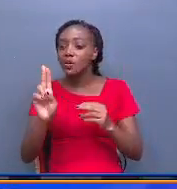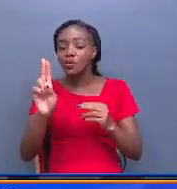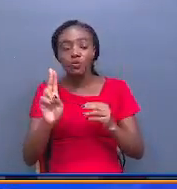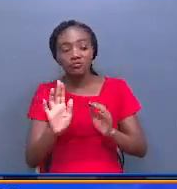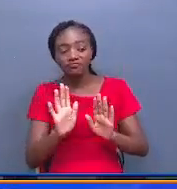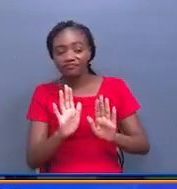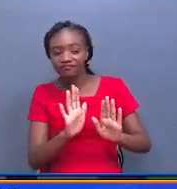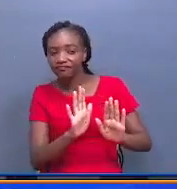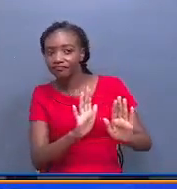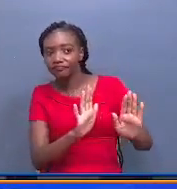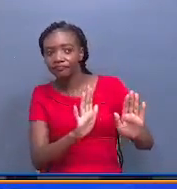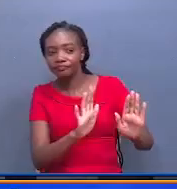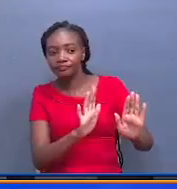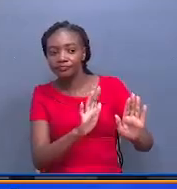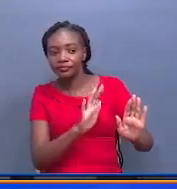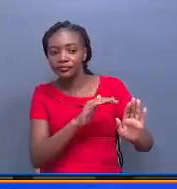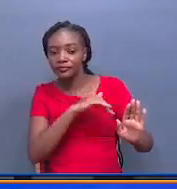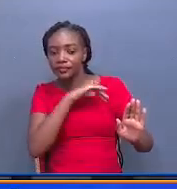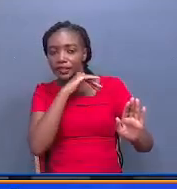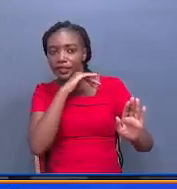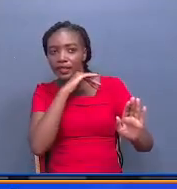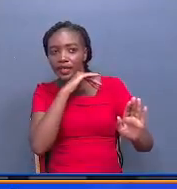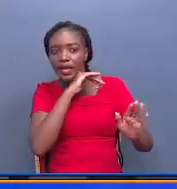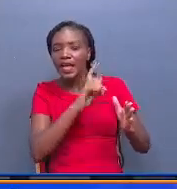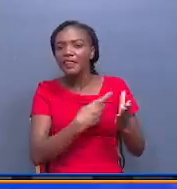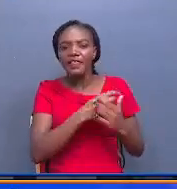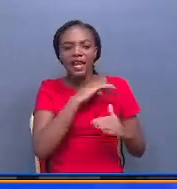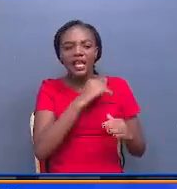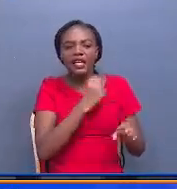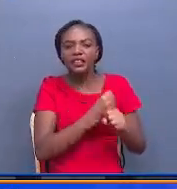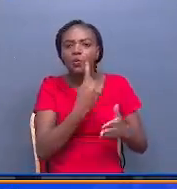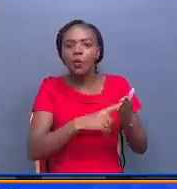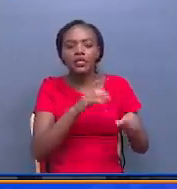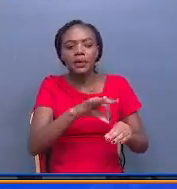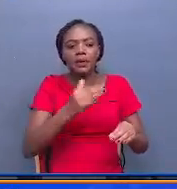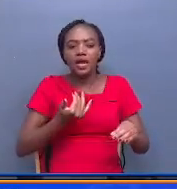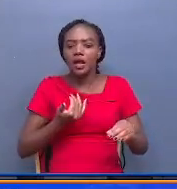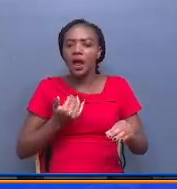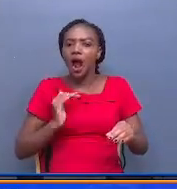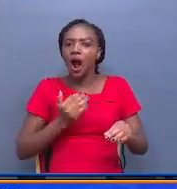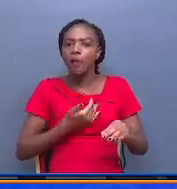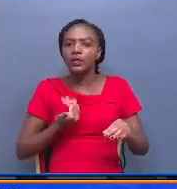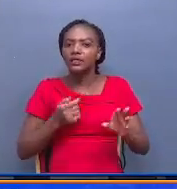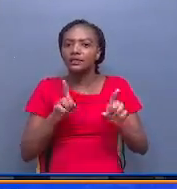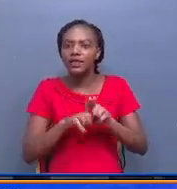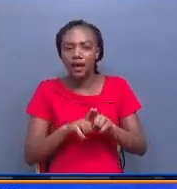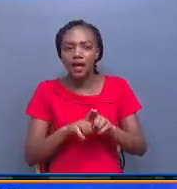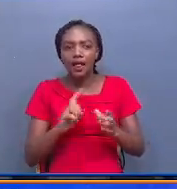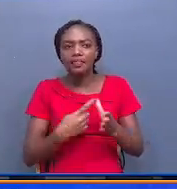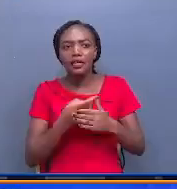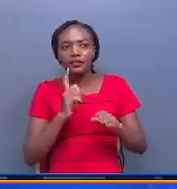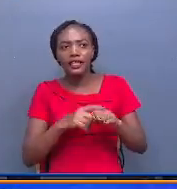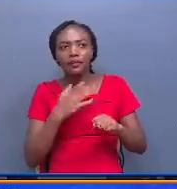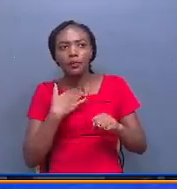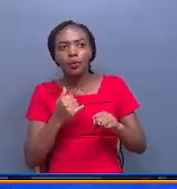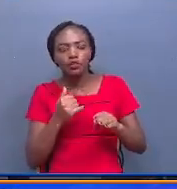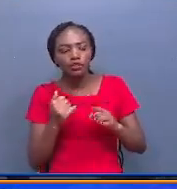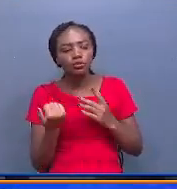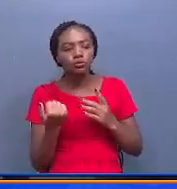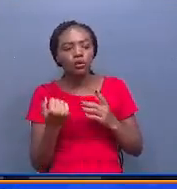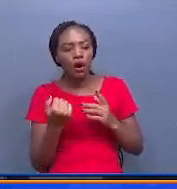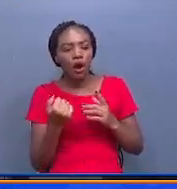ameenda hapa Kirinyaga tena. Amechukua dada yetu tena amemweka hapa mbele. Ndio tukijaribu kulenga yeye, tulenge dada